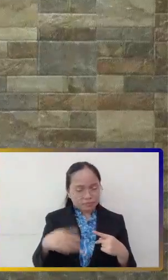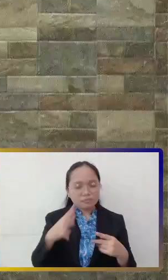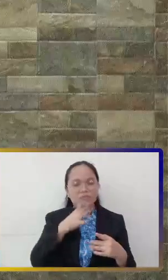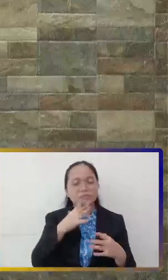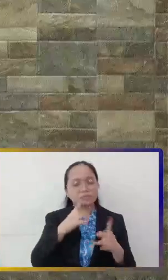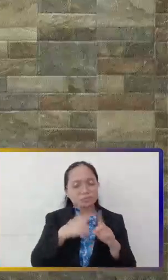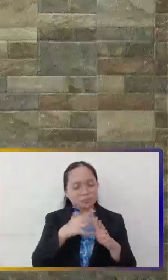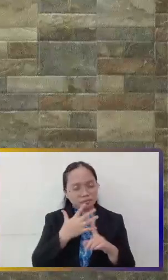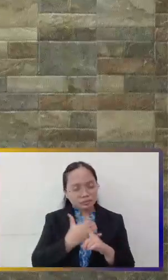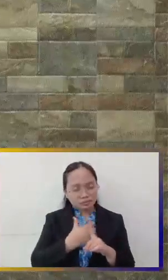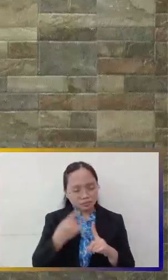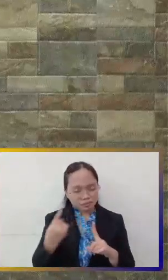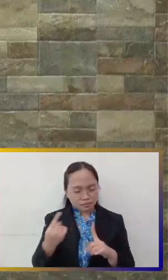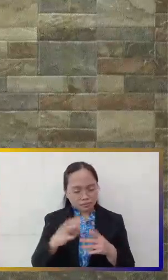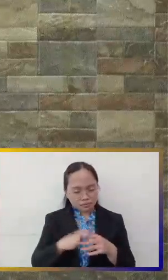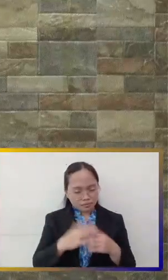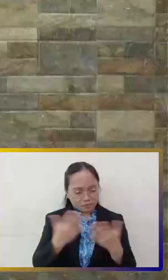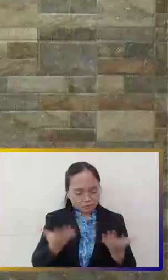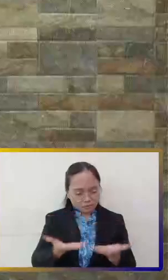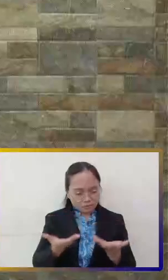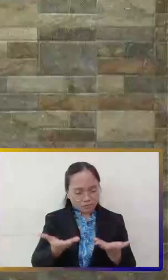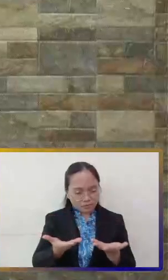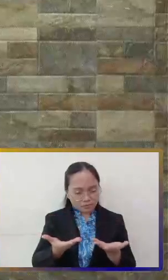Speak to everyone here.